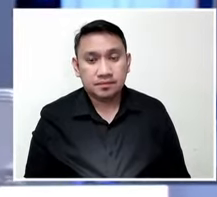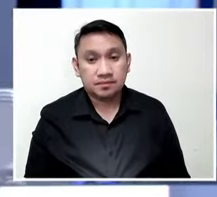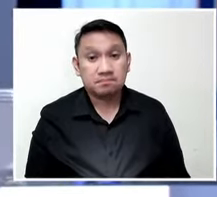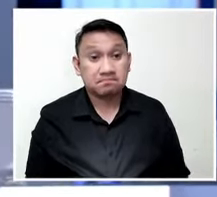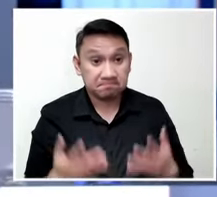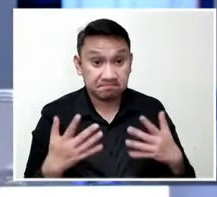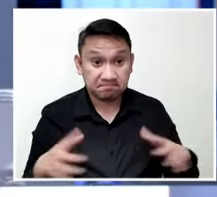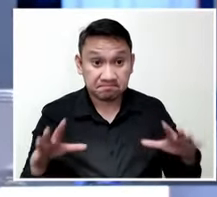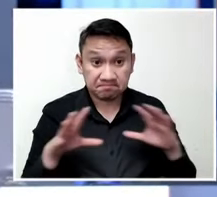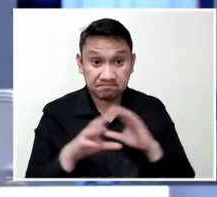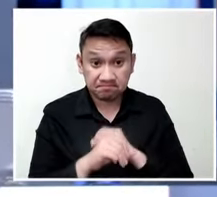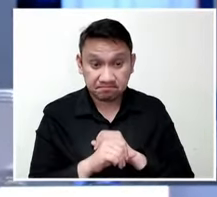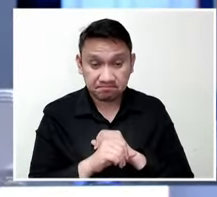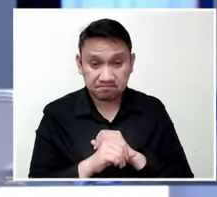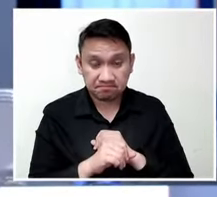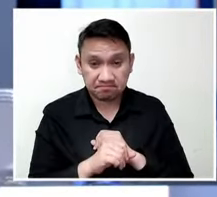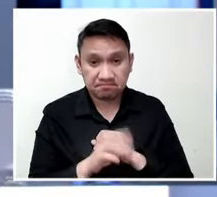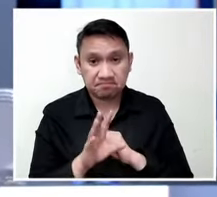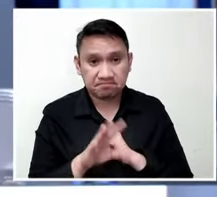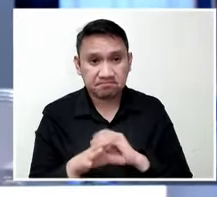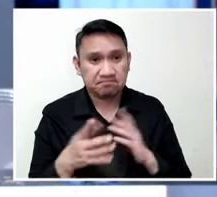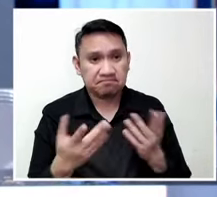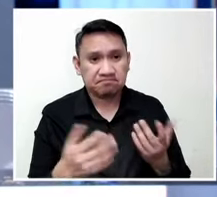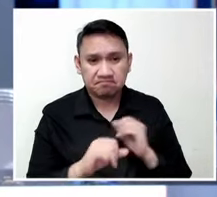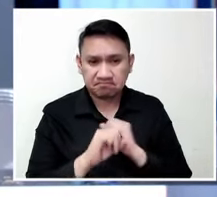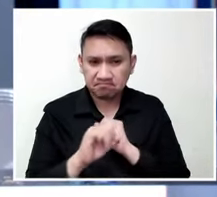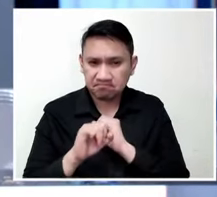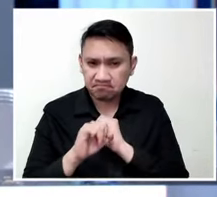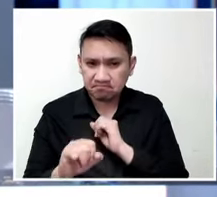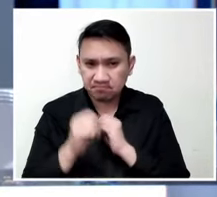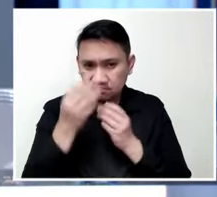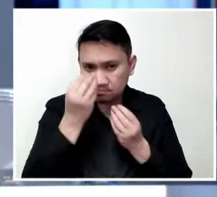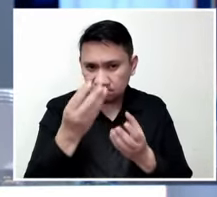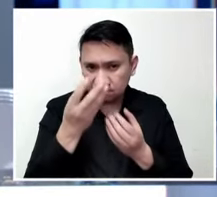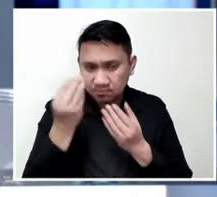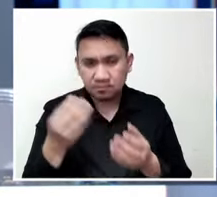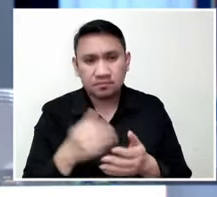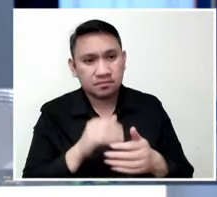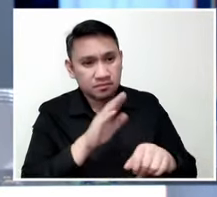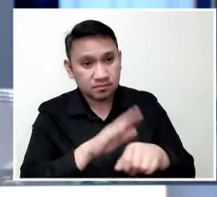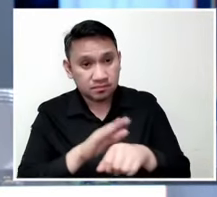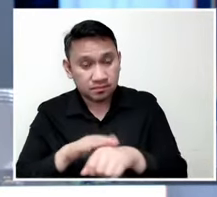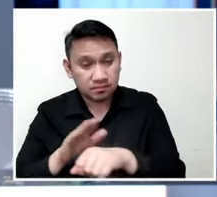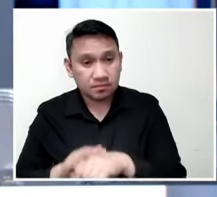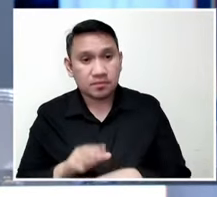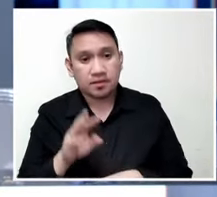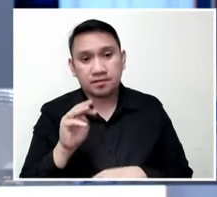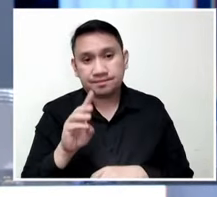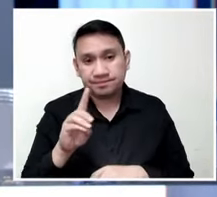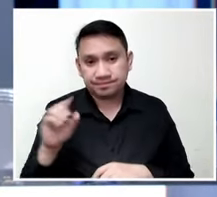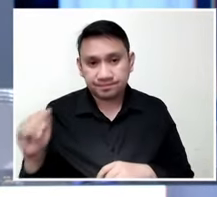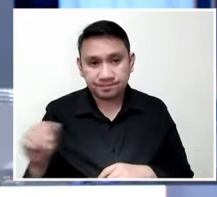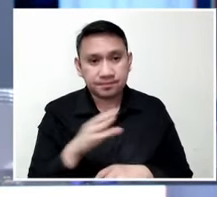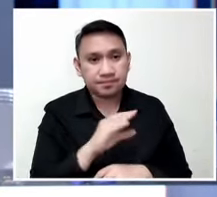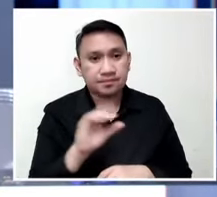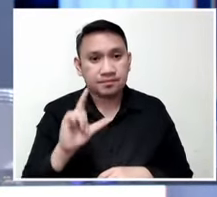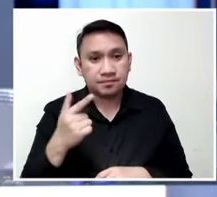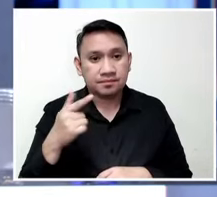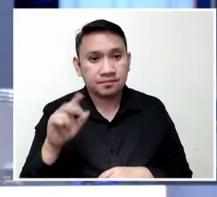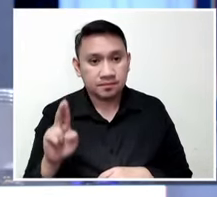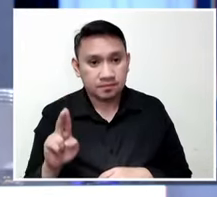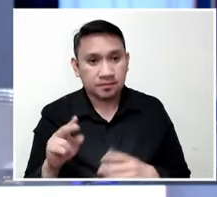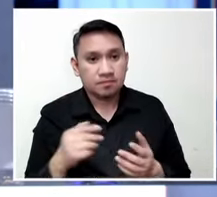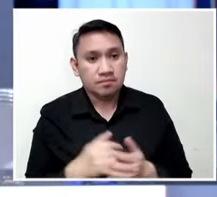Pagkatapos ng ilang araw na information campaign at paninita, sinimula na ng MMDA at mga lokal na pamahalaan sa Metro